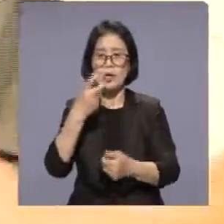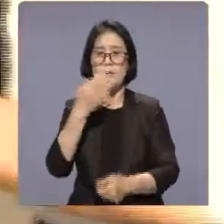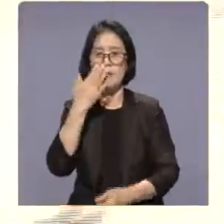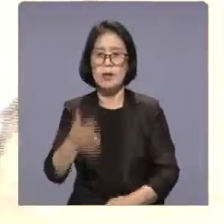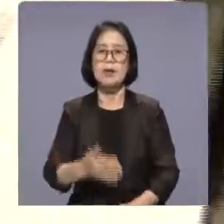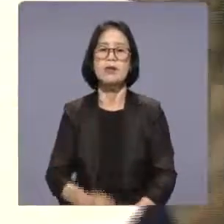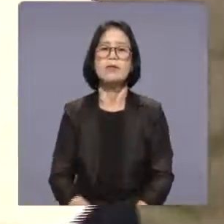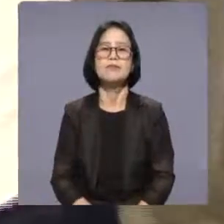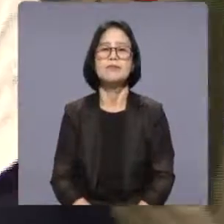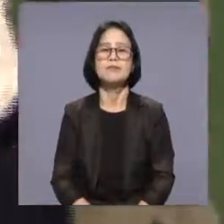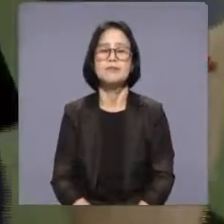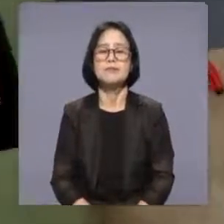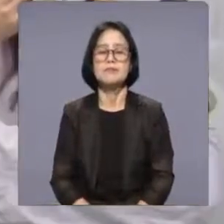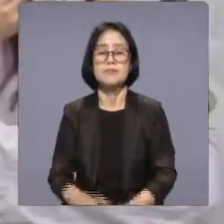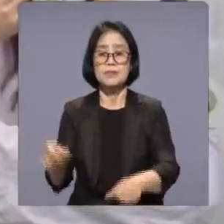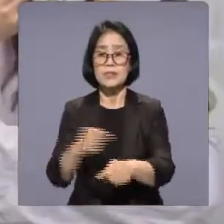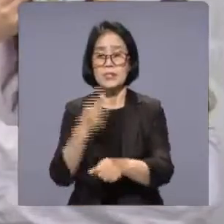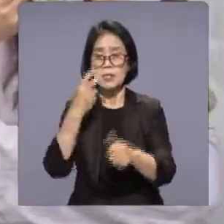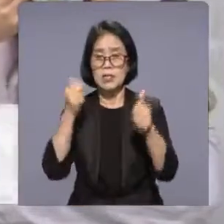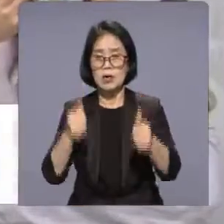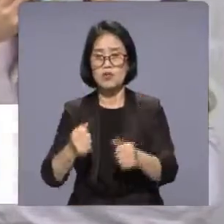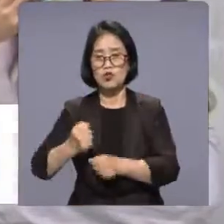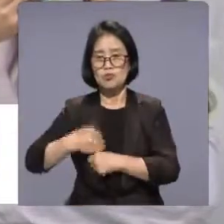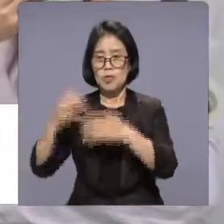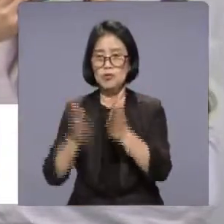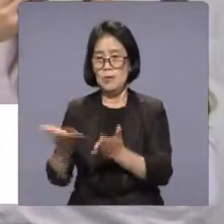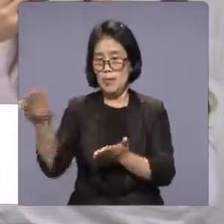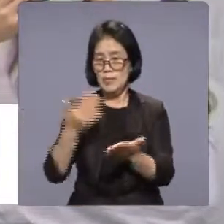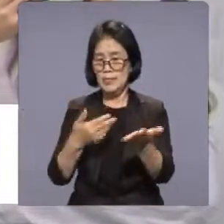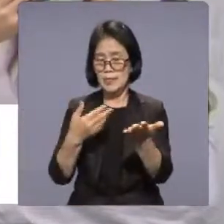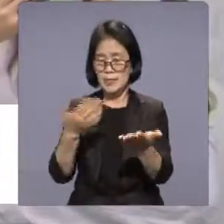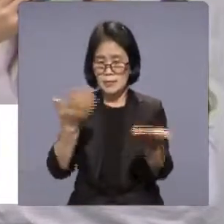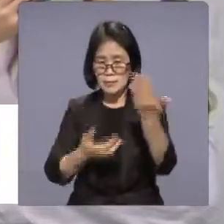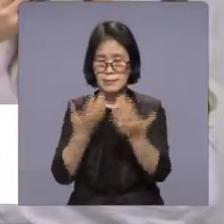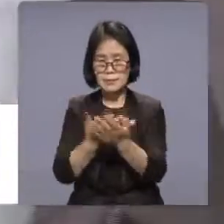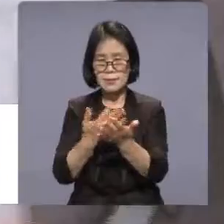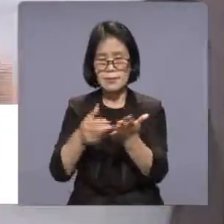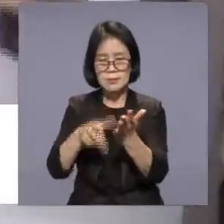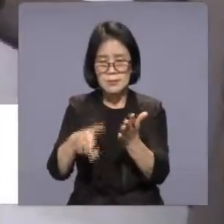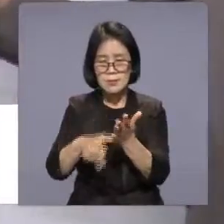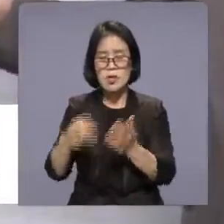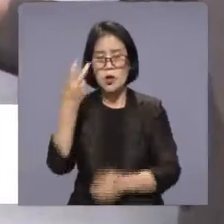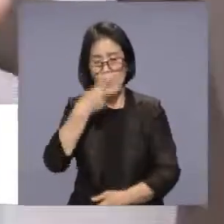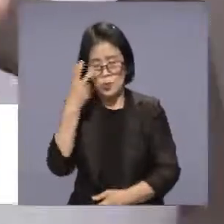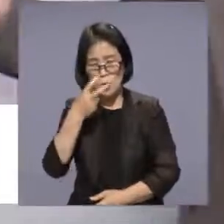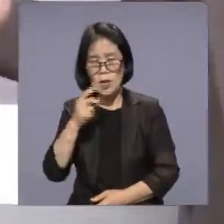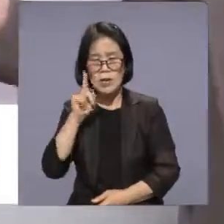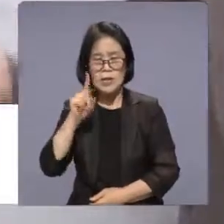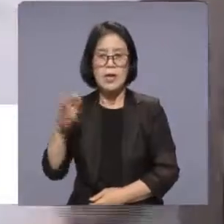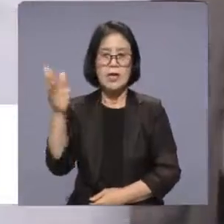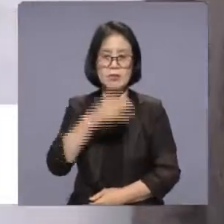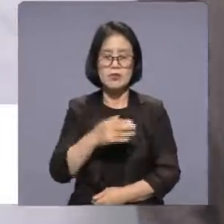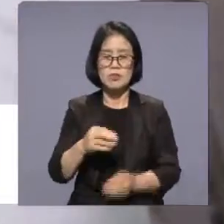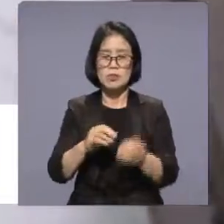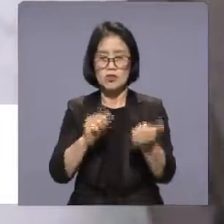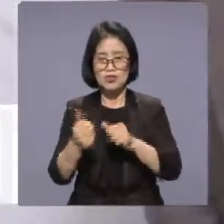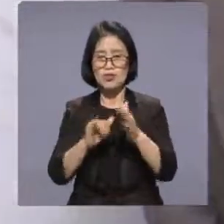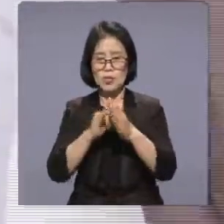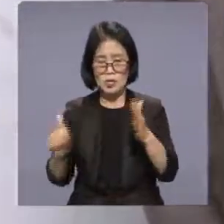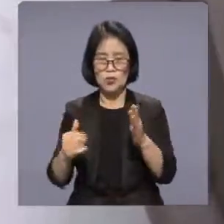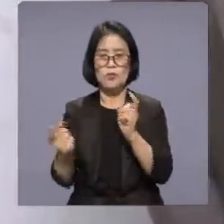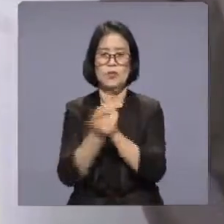가능합니다. 특검은 국방부 등에서 받은 자료들을 검토하는 한편 내일부터 유족 면담을